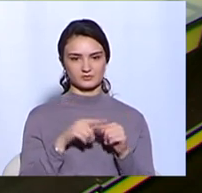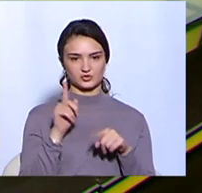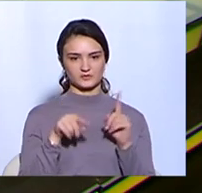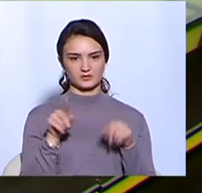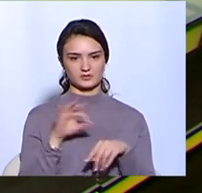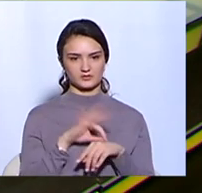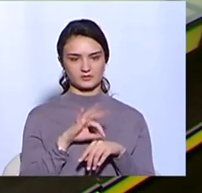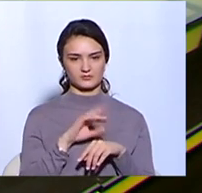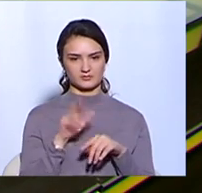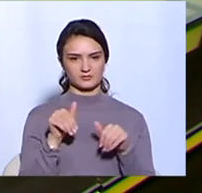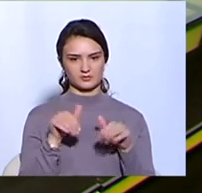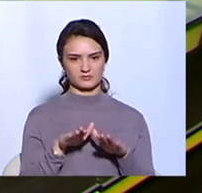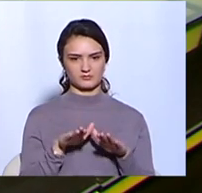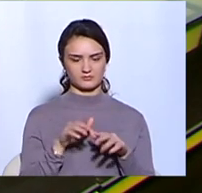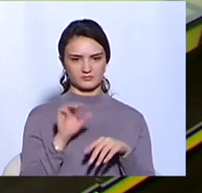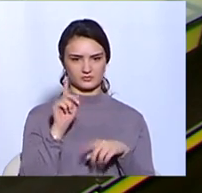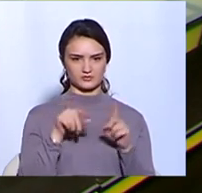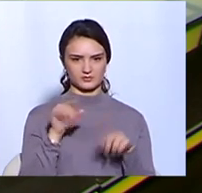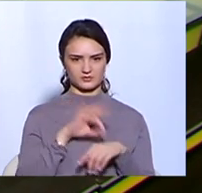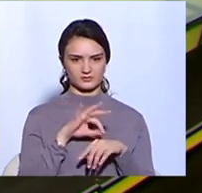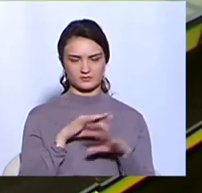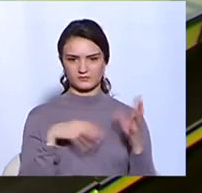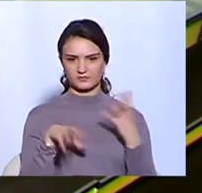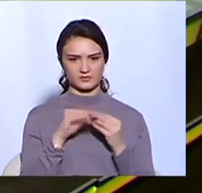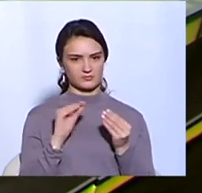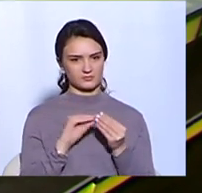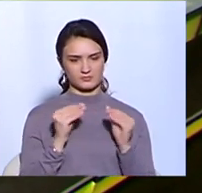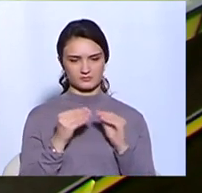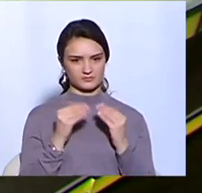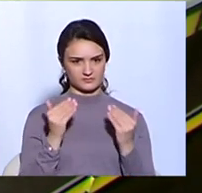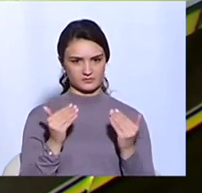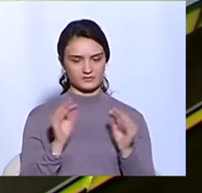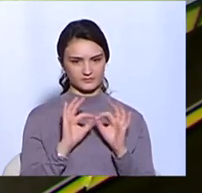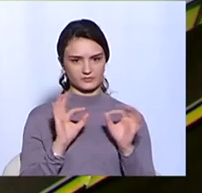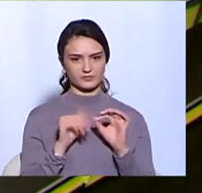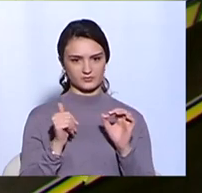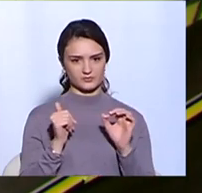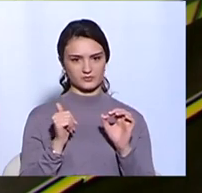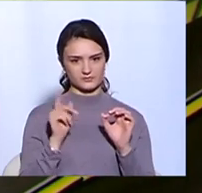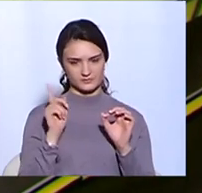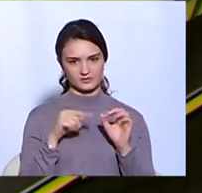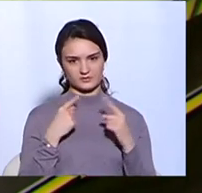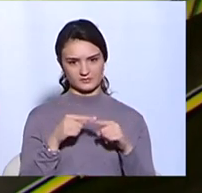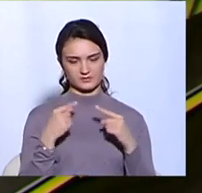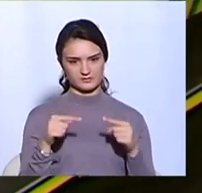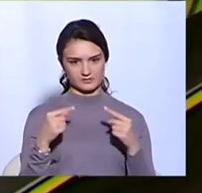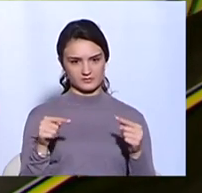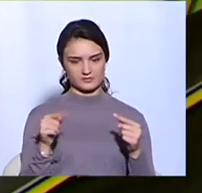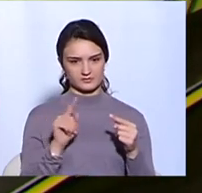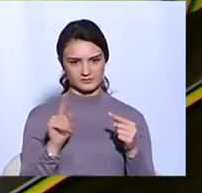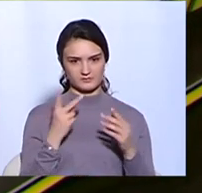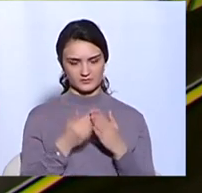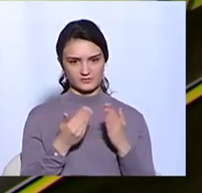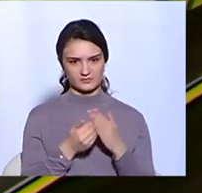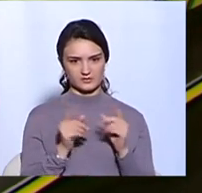იშვიათი დაავადებებზე და გადავწყვიტეთ იშვიათი დაავადებები ყველა პრობლემის კონტექსტში განვიხილოთ და როგორც გჩვევია ხოლმე სხვადასხვა წახნაგი ვაჩვენოთ,